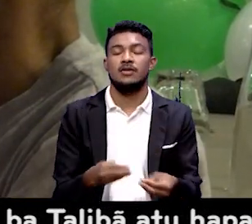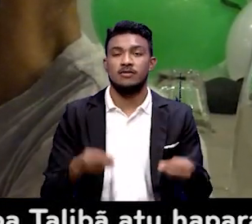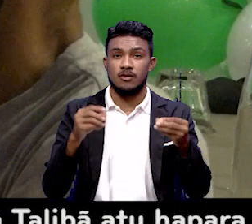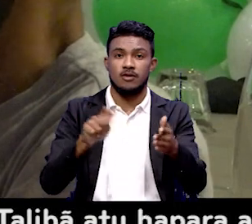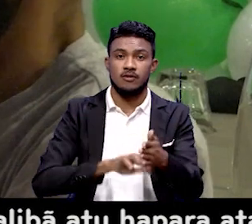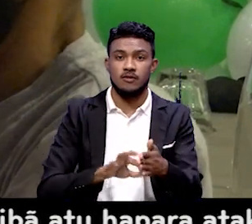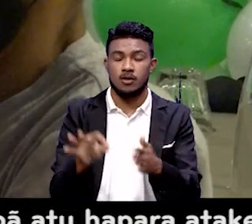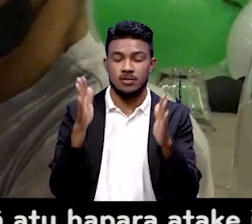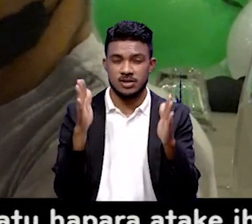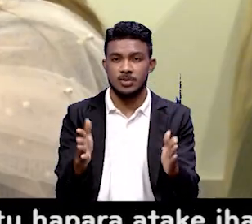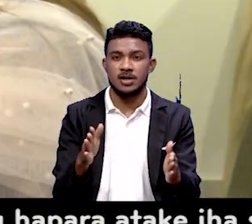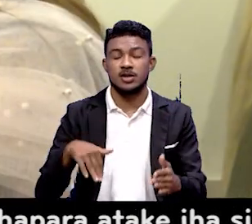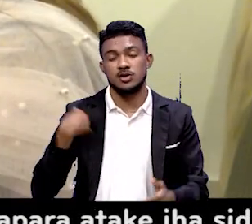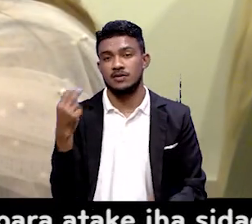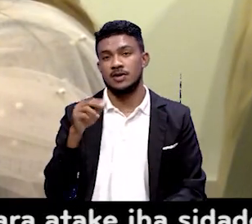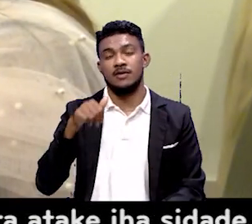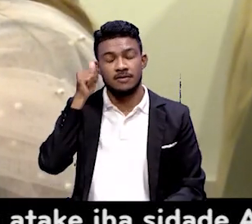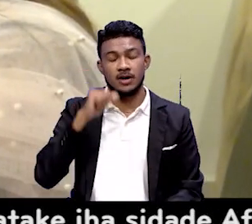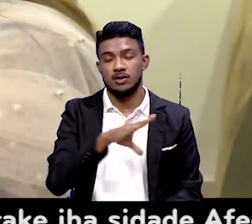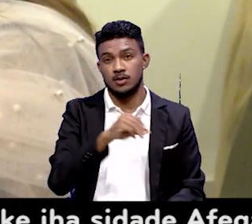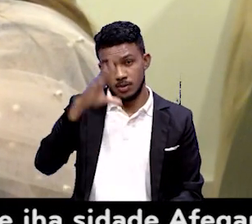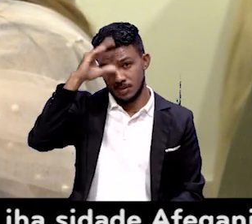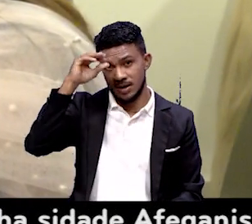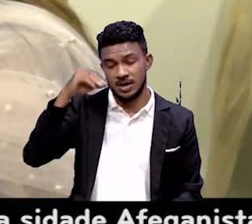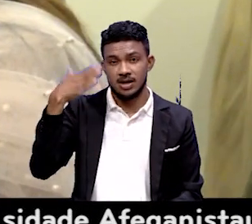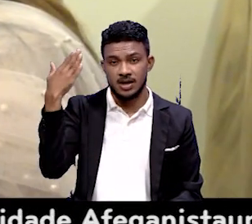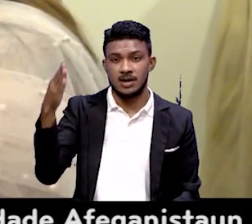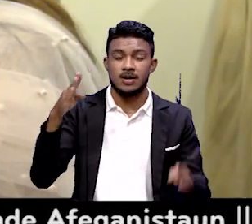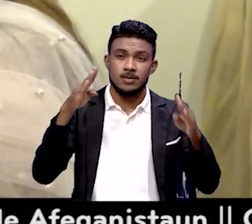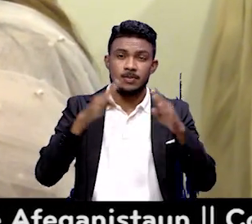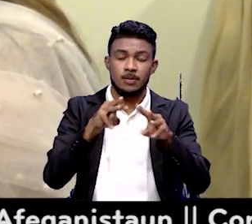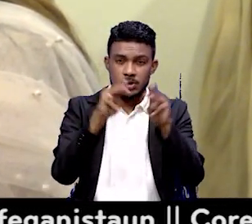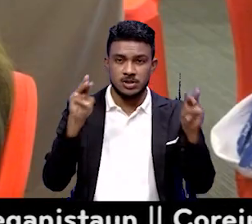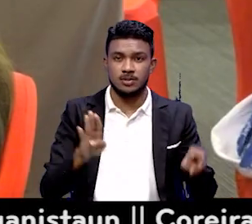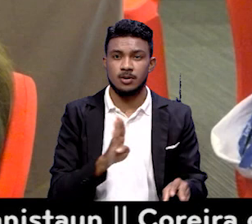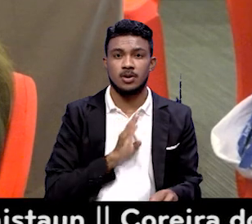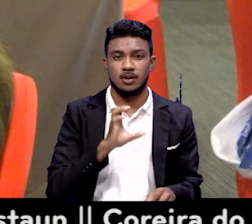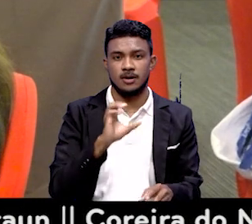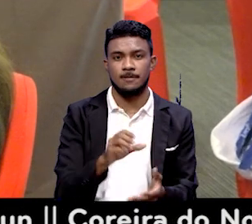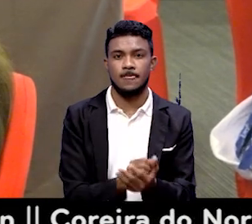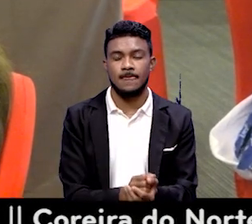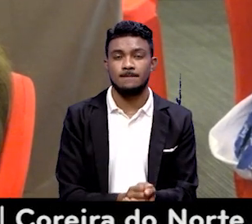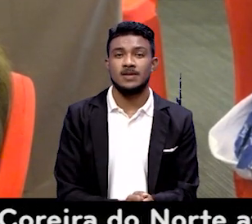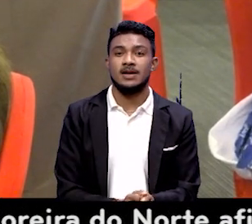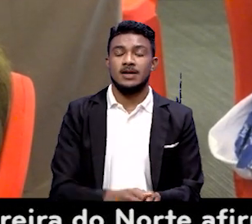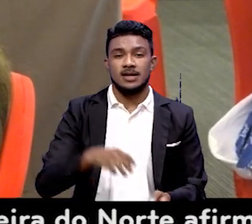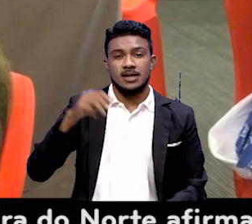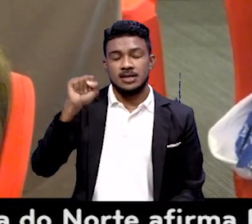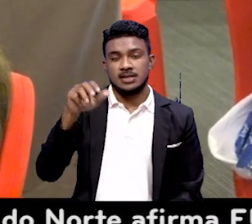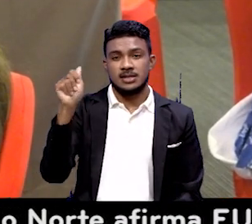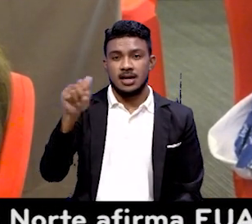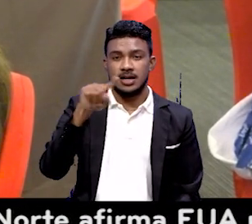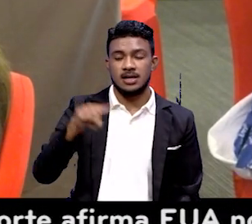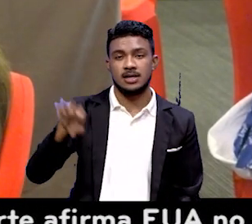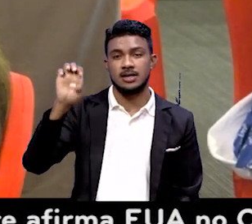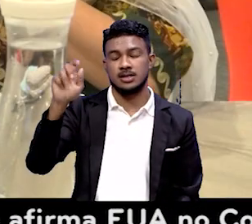formasaun ba joven feto nomane iha asrama siram munisipi Baukau. Sajat Jamil sente orgulho tamba ho formasaun